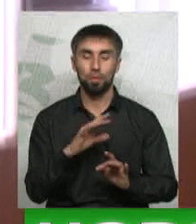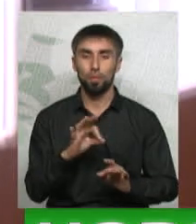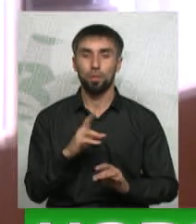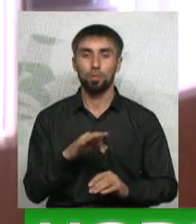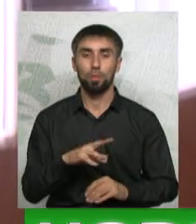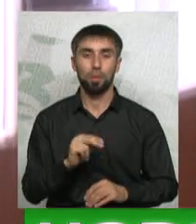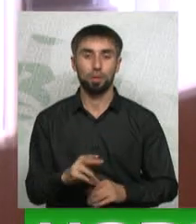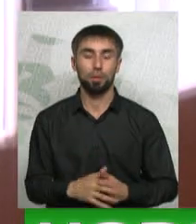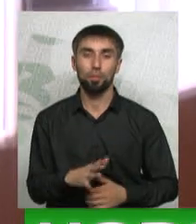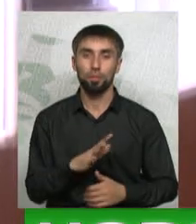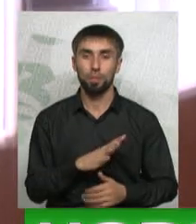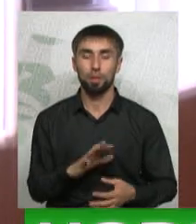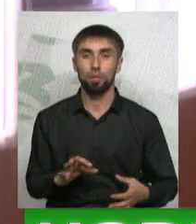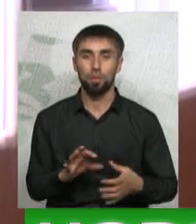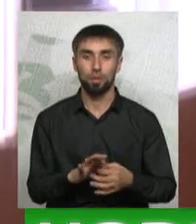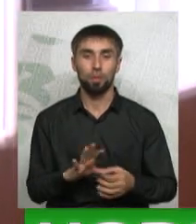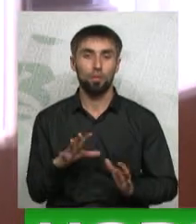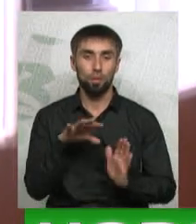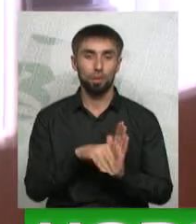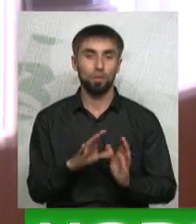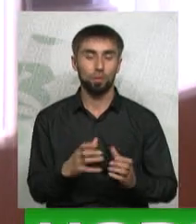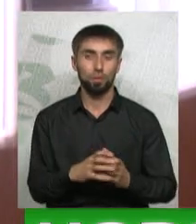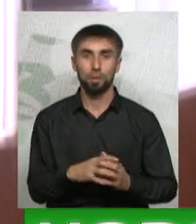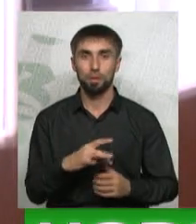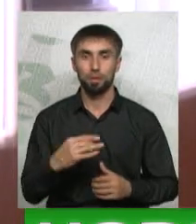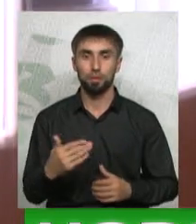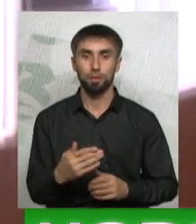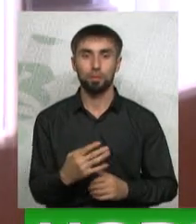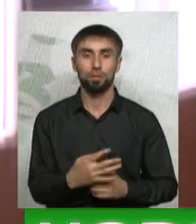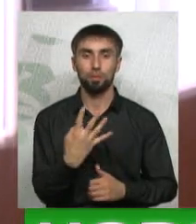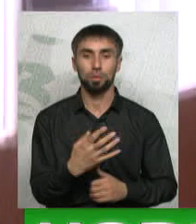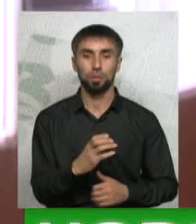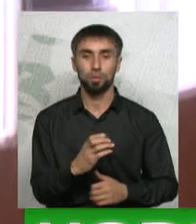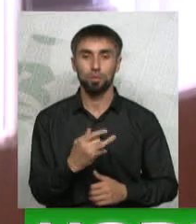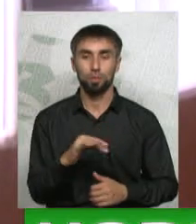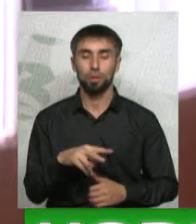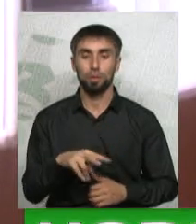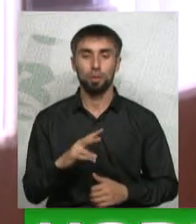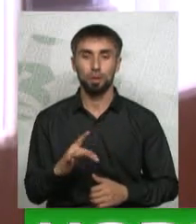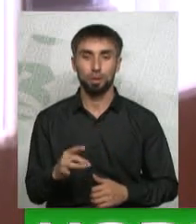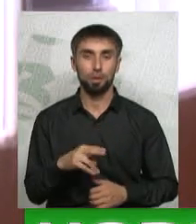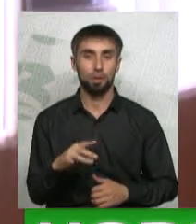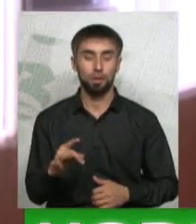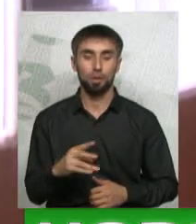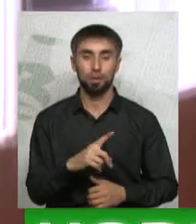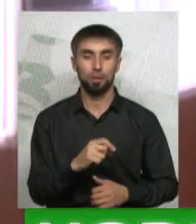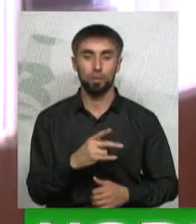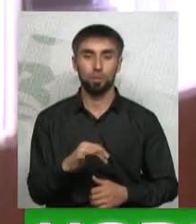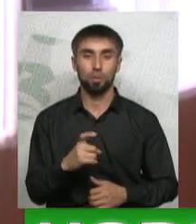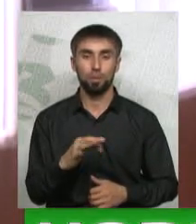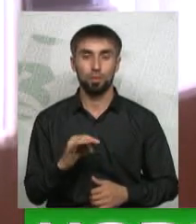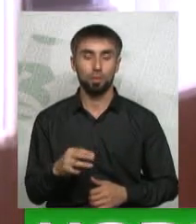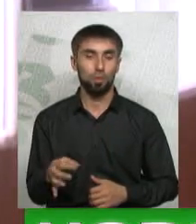как было присоединение и вхождение в состав Российской Федерации четыре субъекта. Это Луганская, Донецкая республики, Запорожская, Херсонская